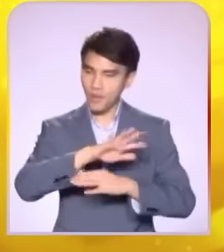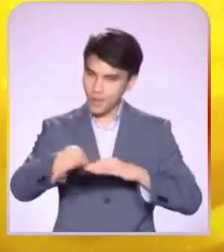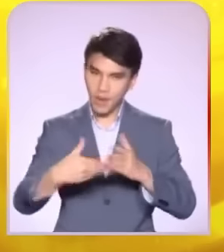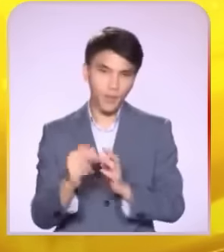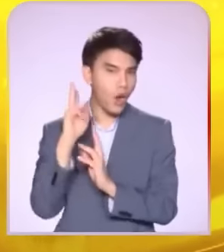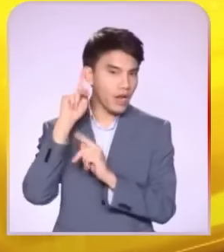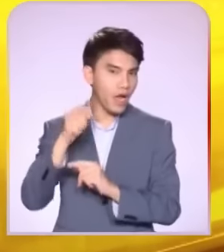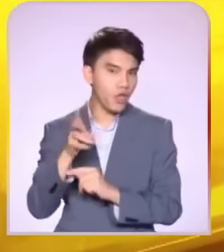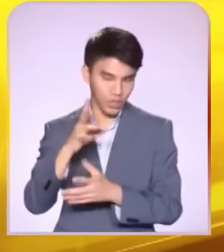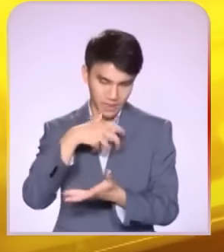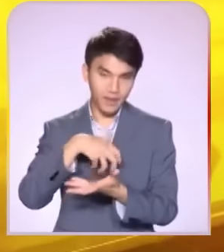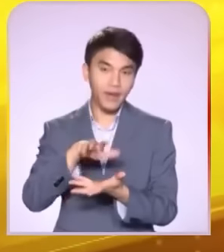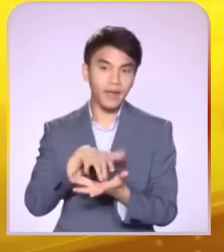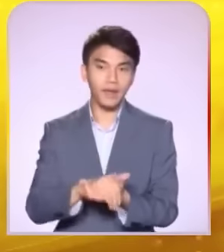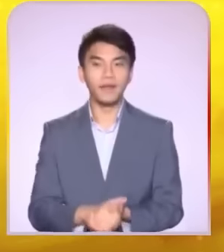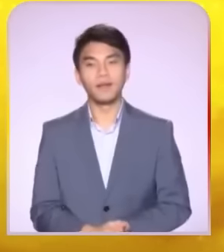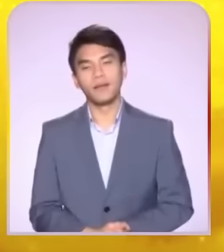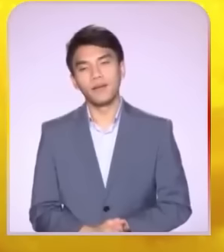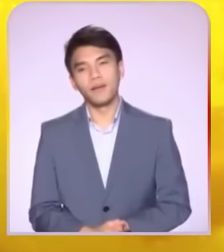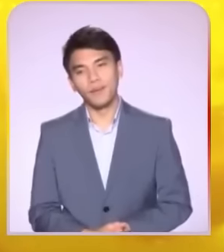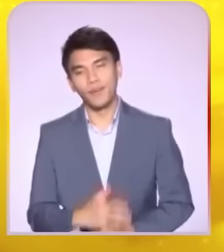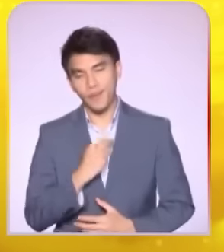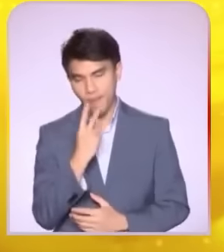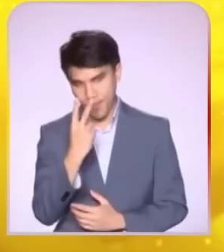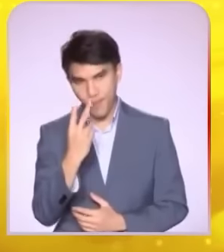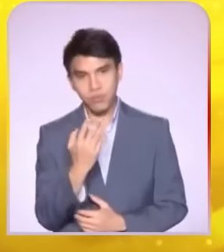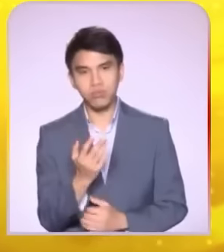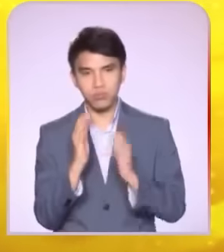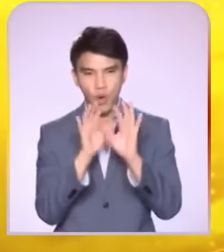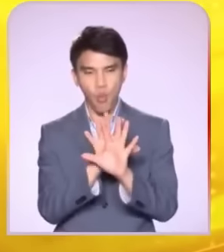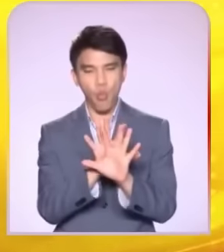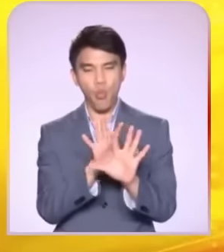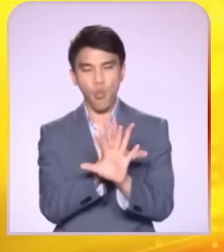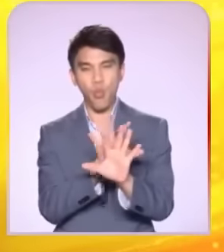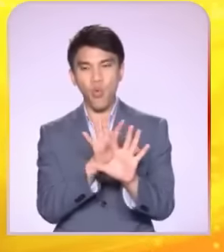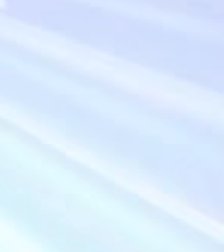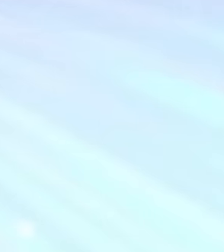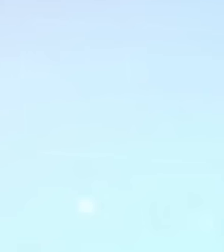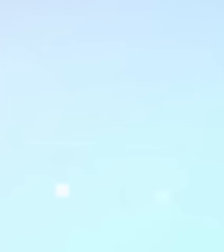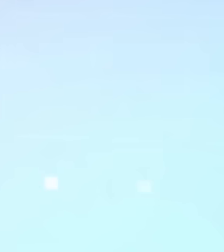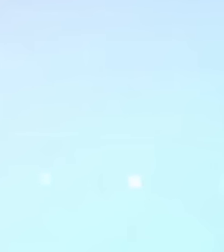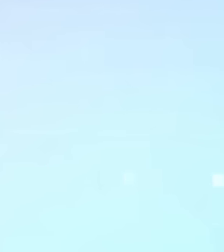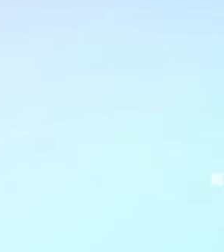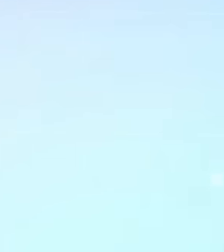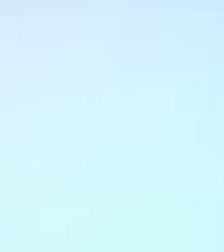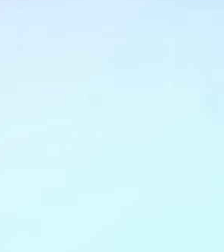ากผู้สื่อข่าวของเรานะครับคุณผู้ชม เมื่อกี้เราก็เห็นหน้าร้านนี่คือเนี่ยคนเต็มไปหมดเลยนะคะ